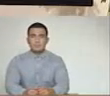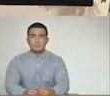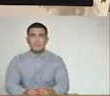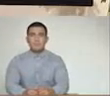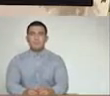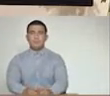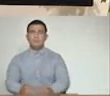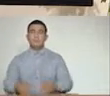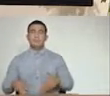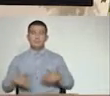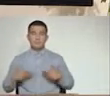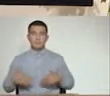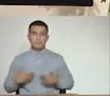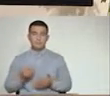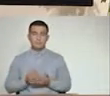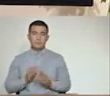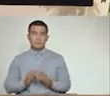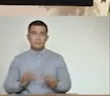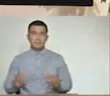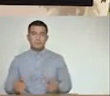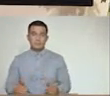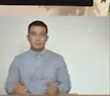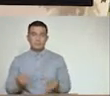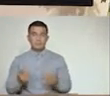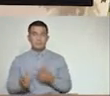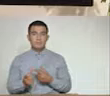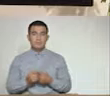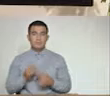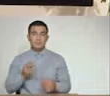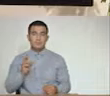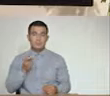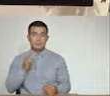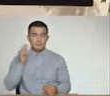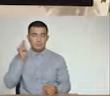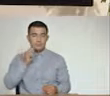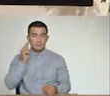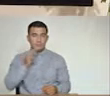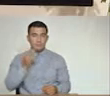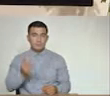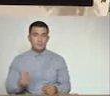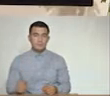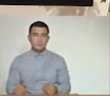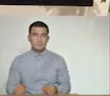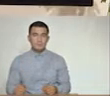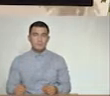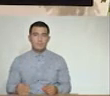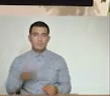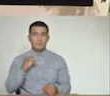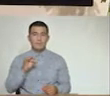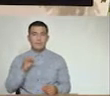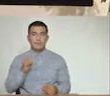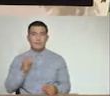Assalomu alaykum aziz o'quvchilar. Siz bilan bugun biologiya darsimizda infuzoriyalar